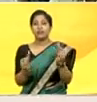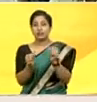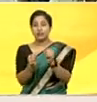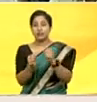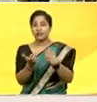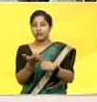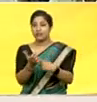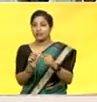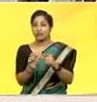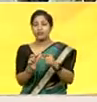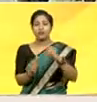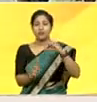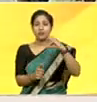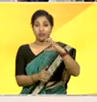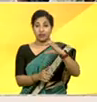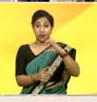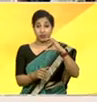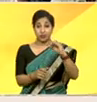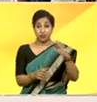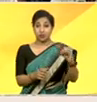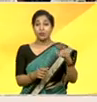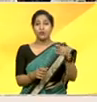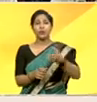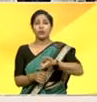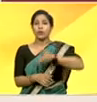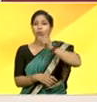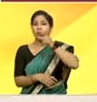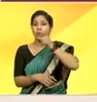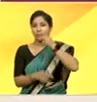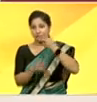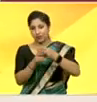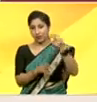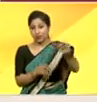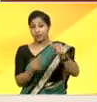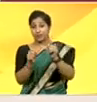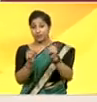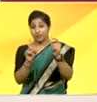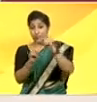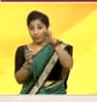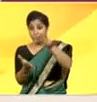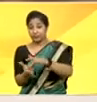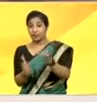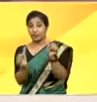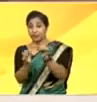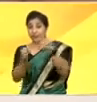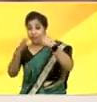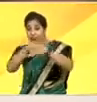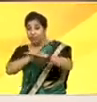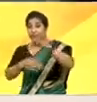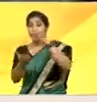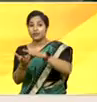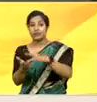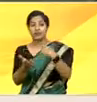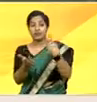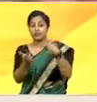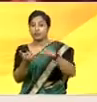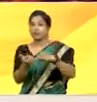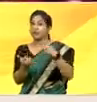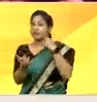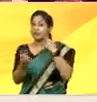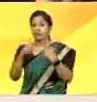कॉफी। अराकू कॉफी आंध्र प्रदेश के अल्लूरी सीताराम राजू जिले